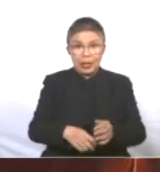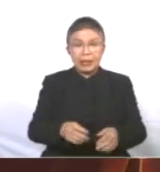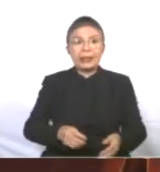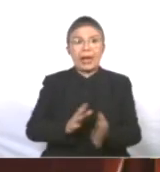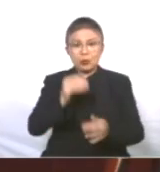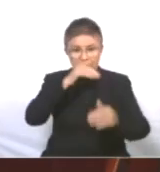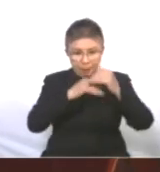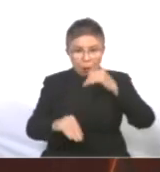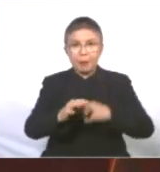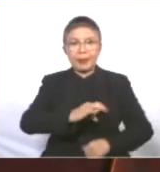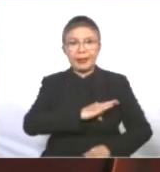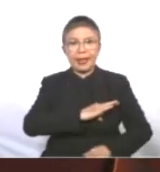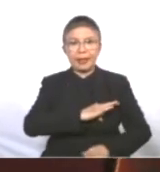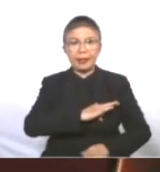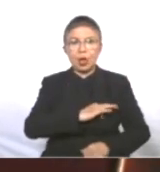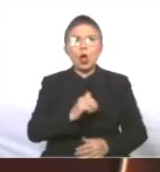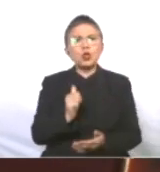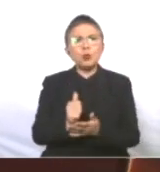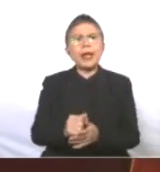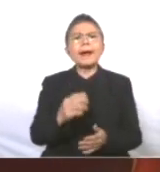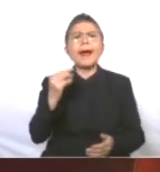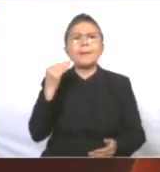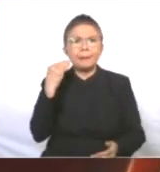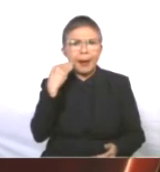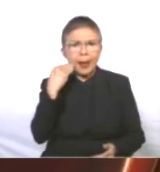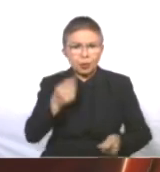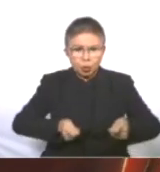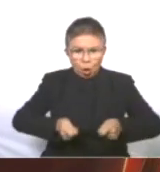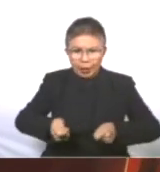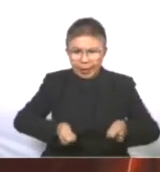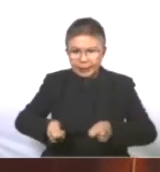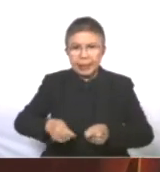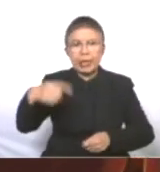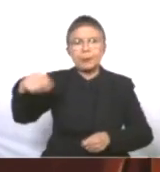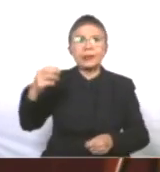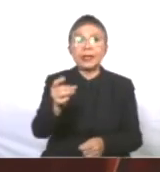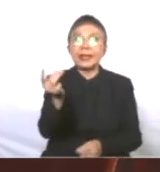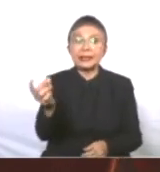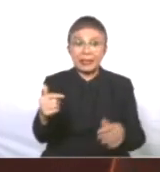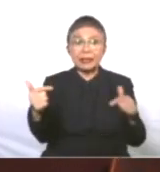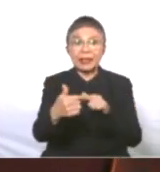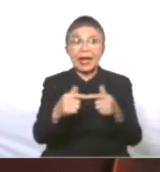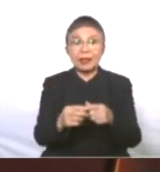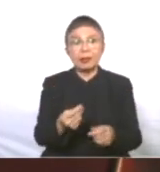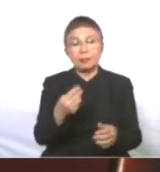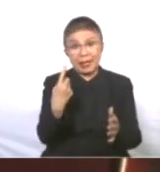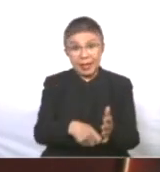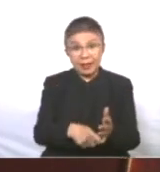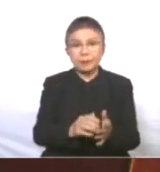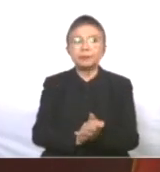Presiden, sehingga akan mempermudah koordinasi dengan kementerian-kementerian terkait.